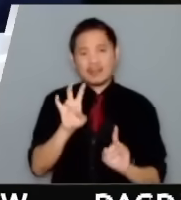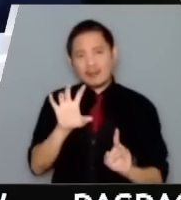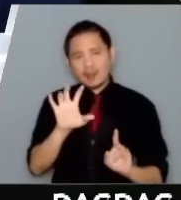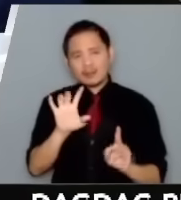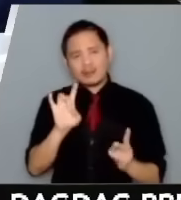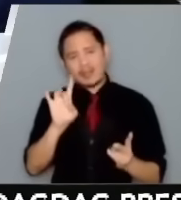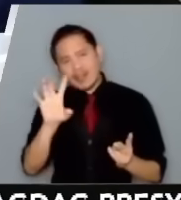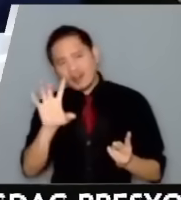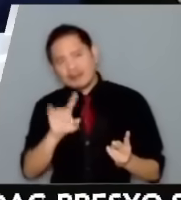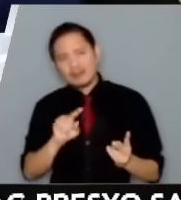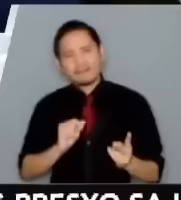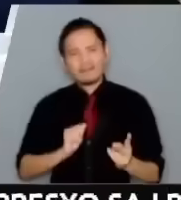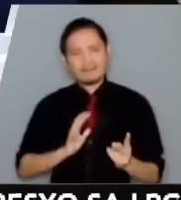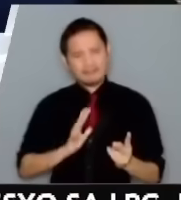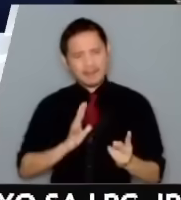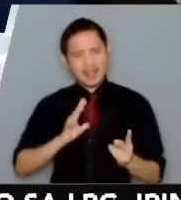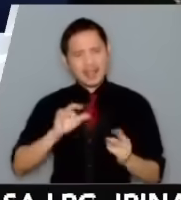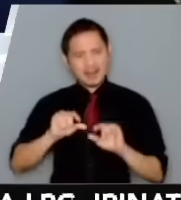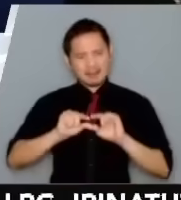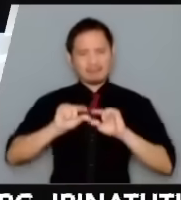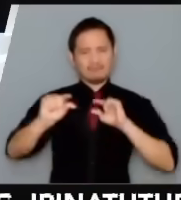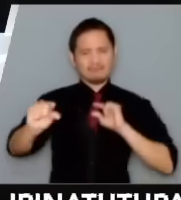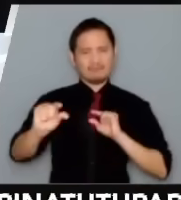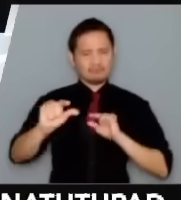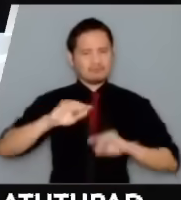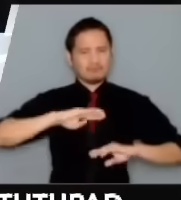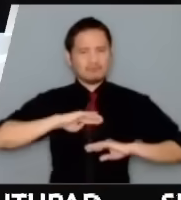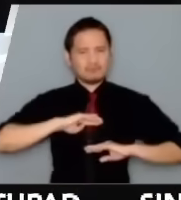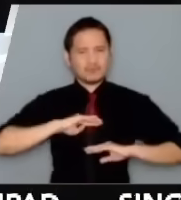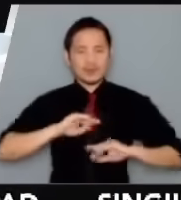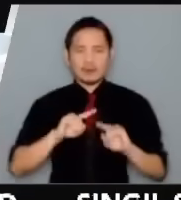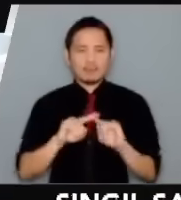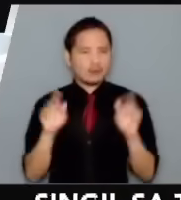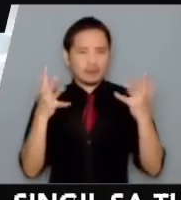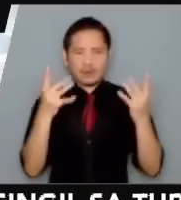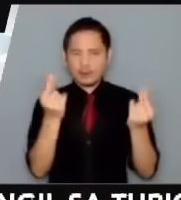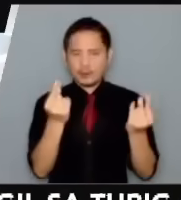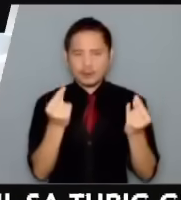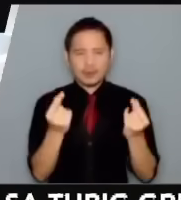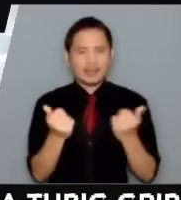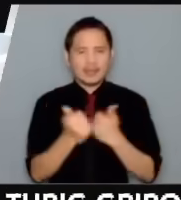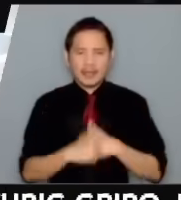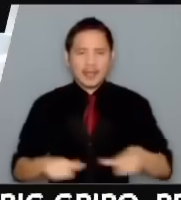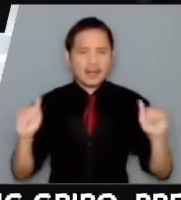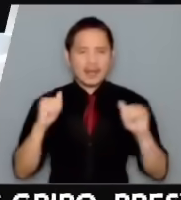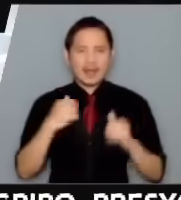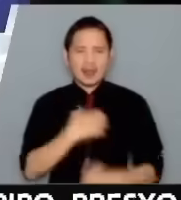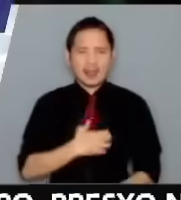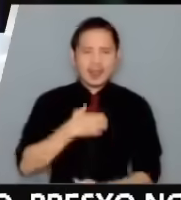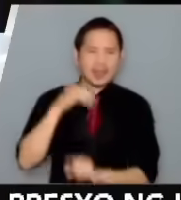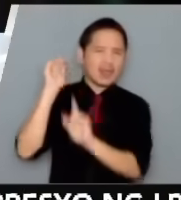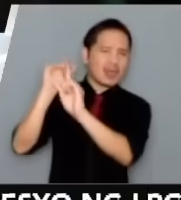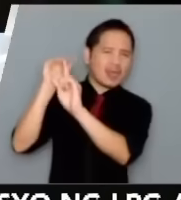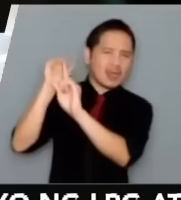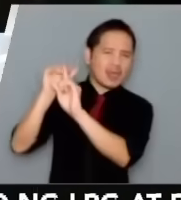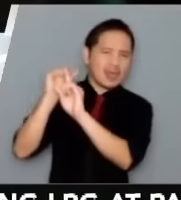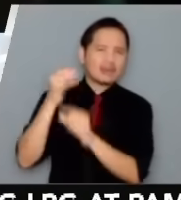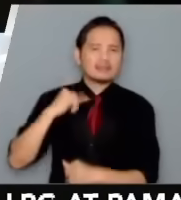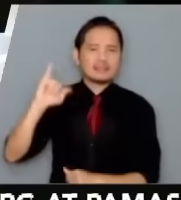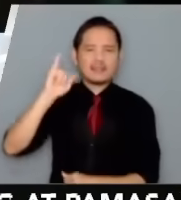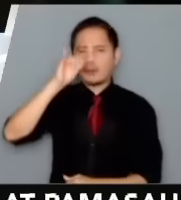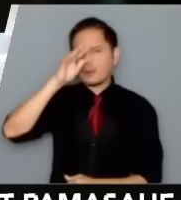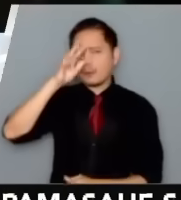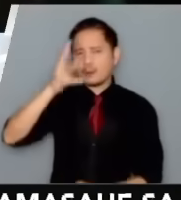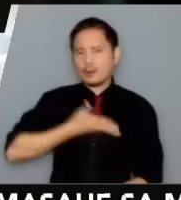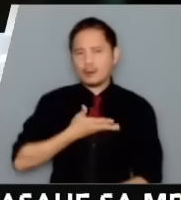yun. Pero tila wala na raw silang magagawa dahil kahit ano ang kalampag nila, hindi sila pinapakinggan. Para ka namin tinalihan na sa leeg